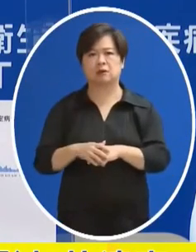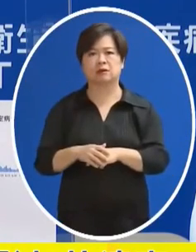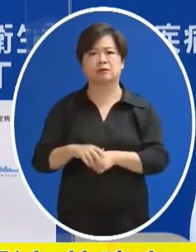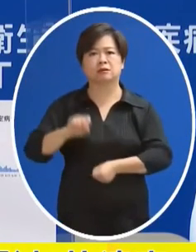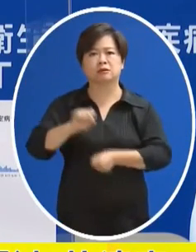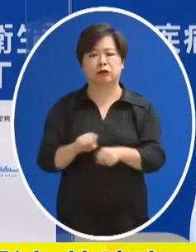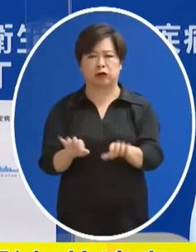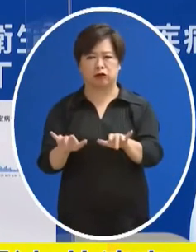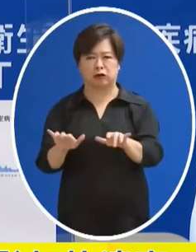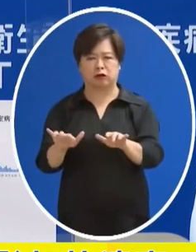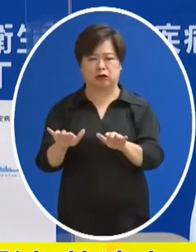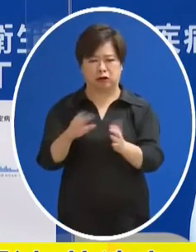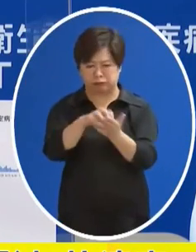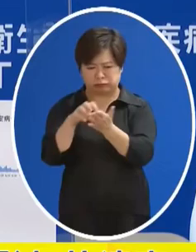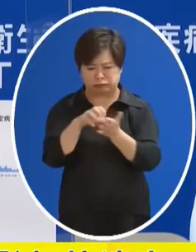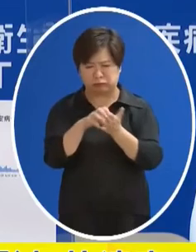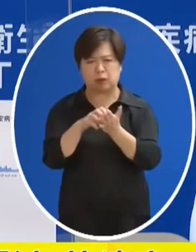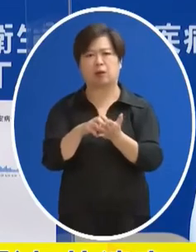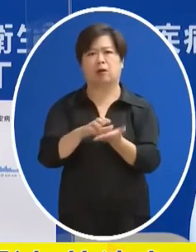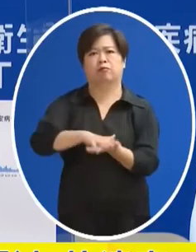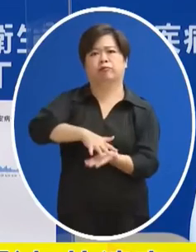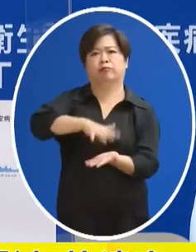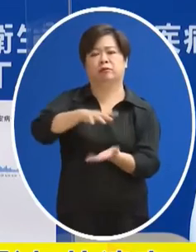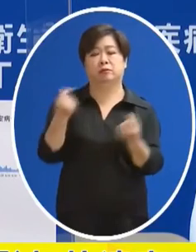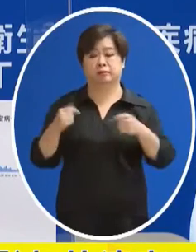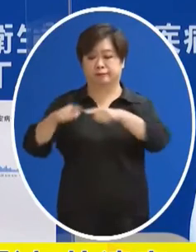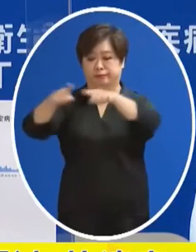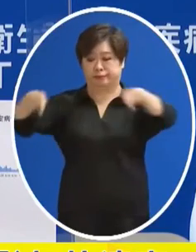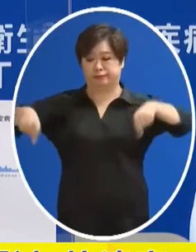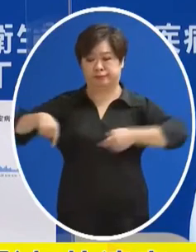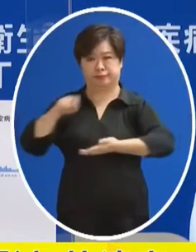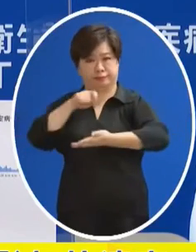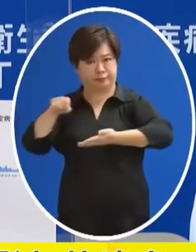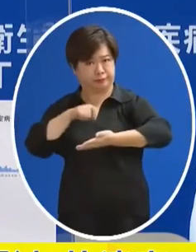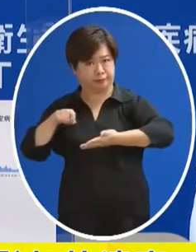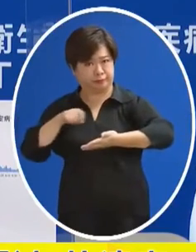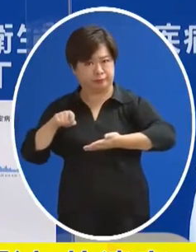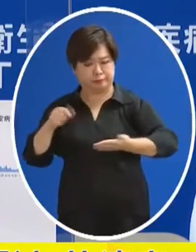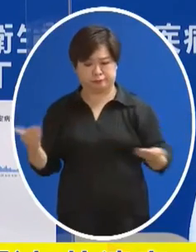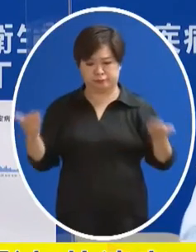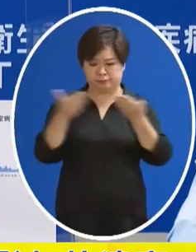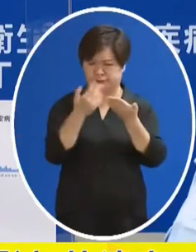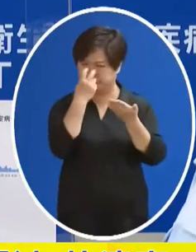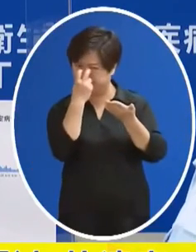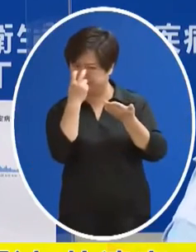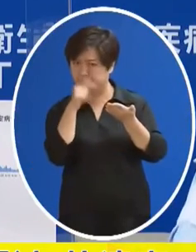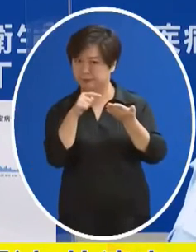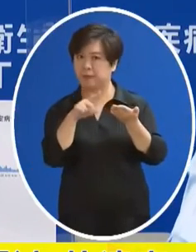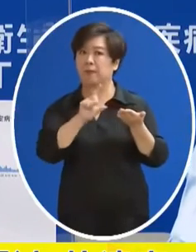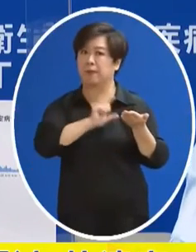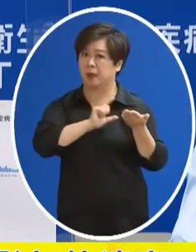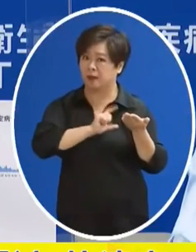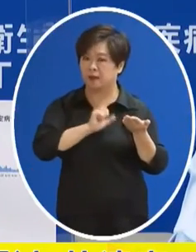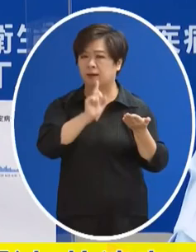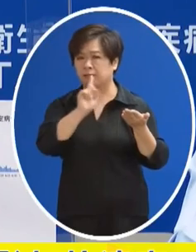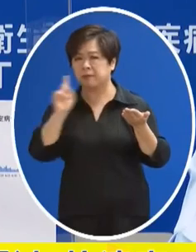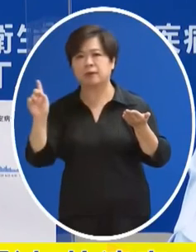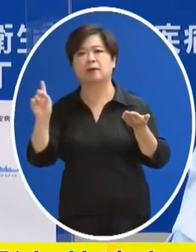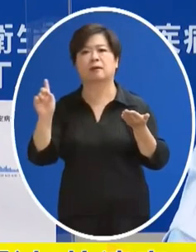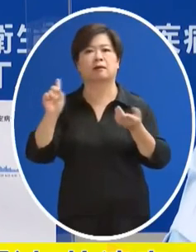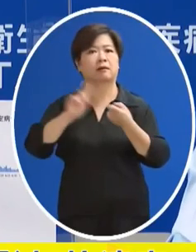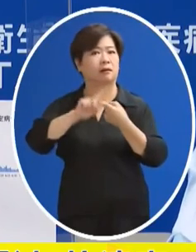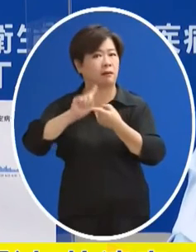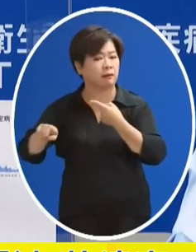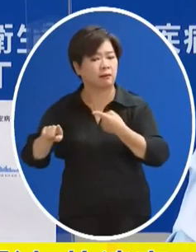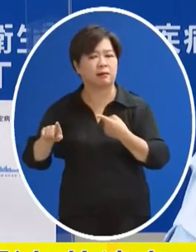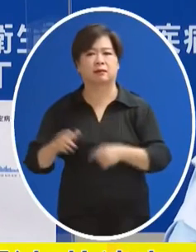的作业在。好，大家知道进来要填一个单子了哈，那还要再准备好填姓名等等的。那现在我们也顾虑